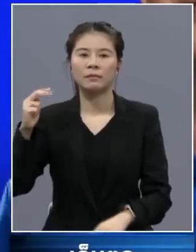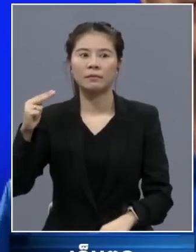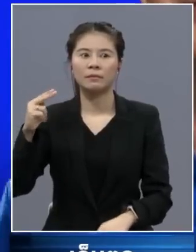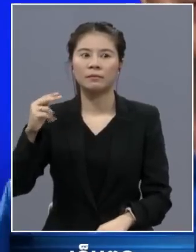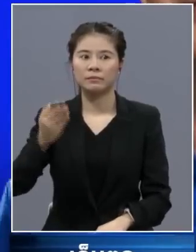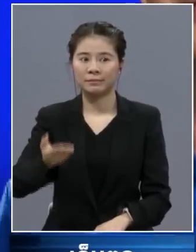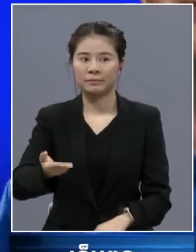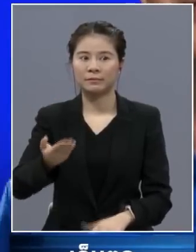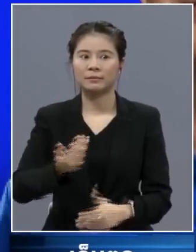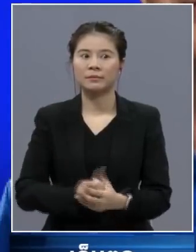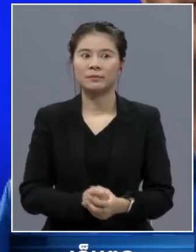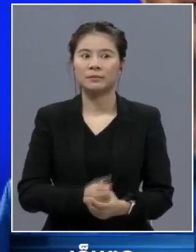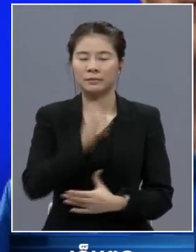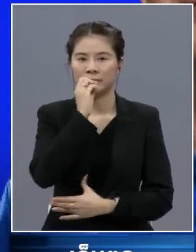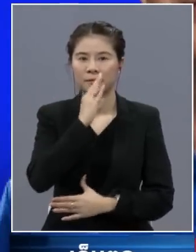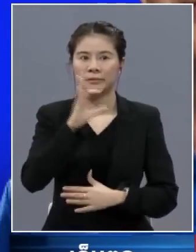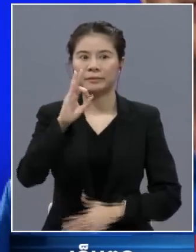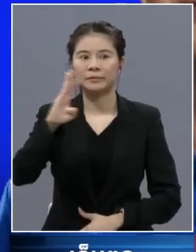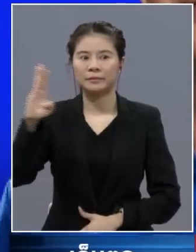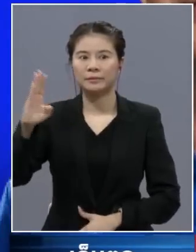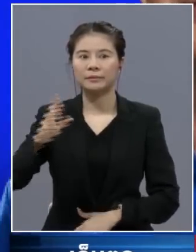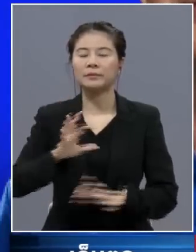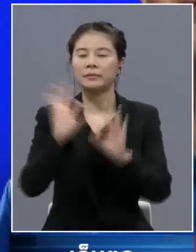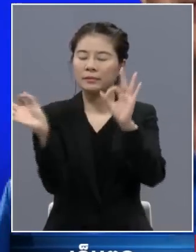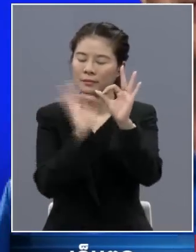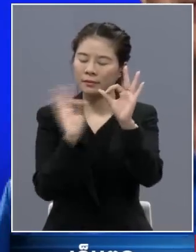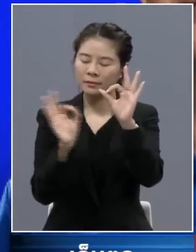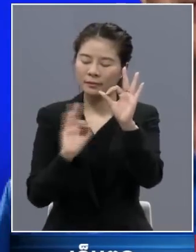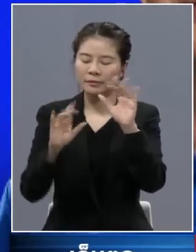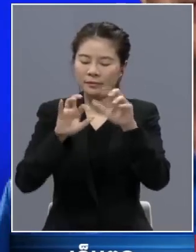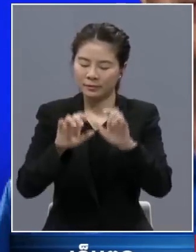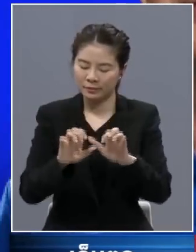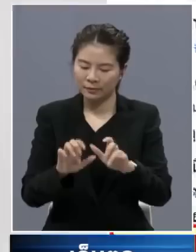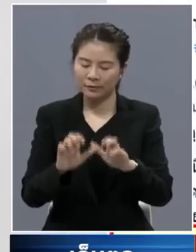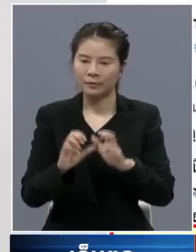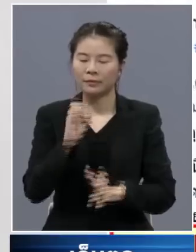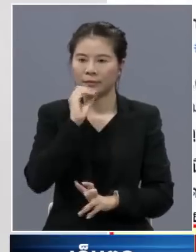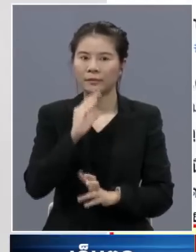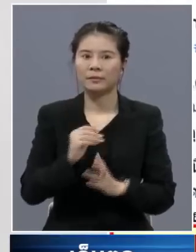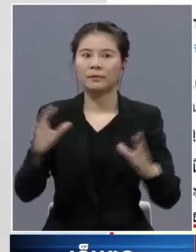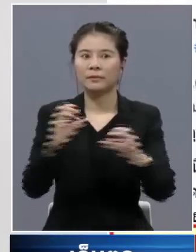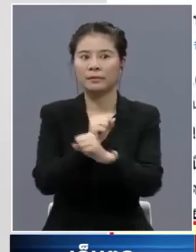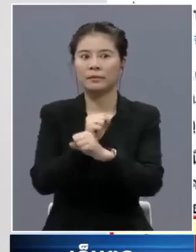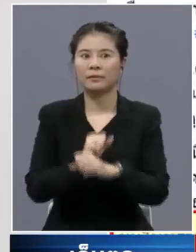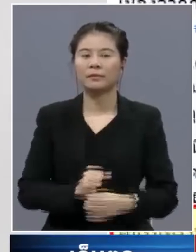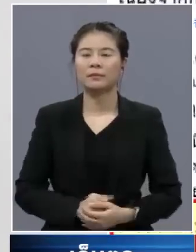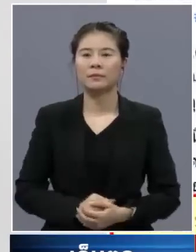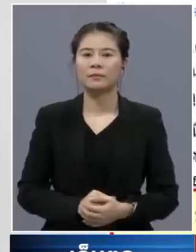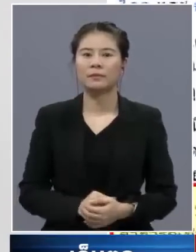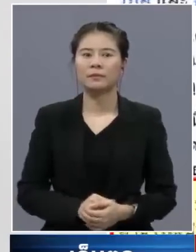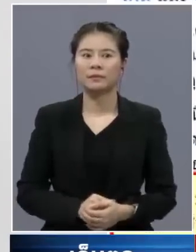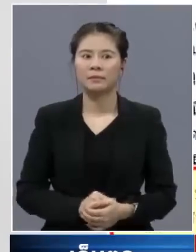มีเดียในเพจ Facebook ของตัวคุณสิทธาเองเลยเนี่ยนะครับประมาณบอกว่าก่อนที่จะฝ